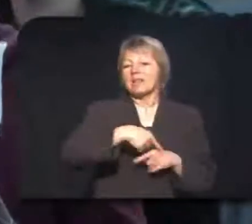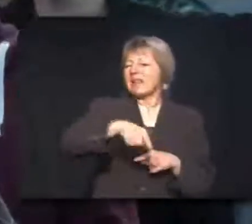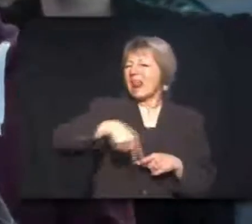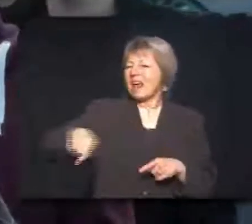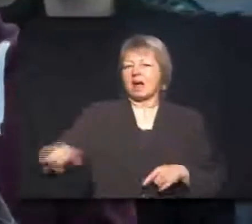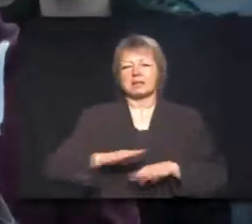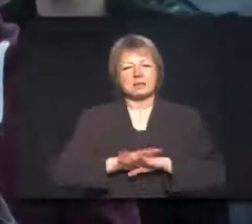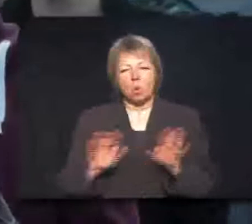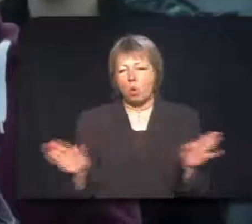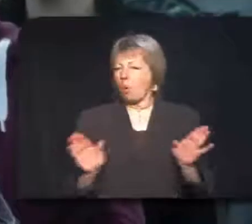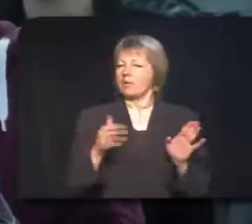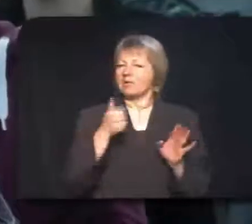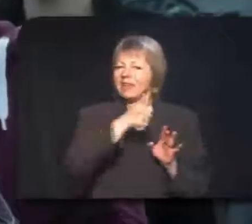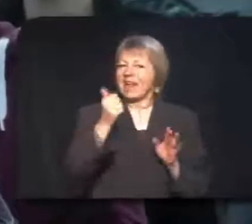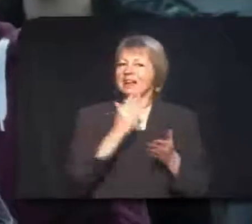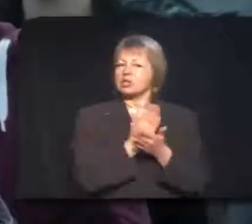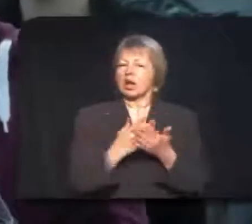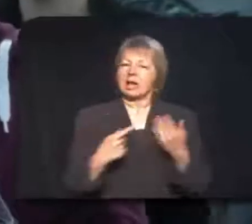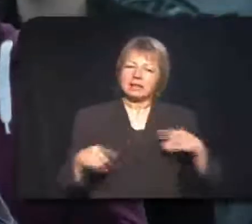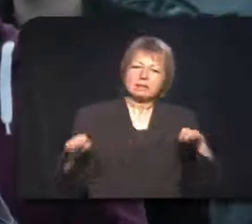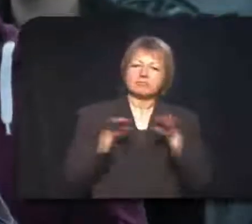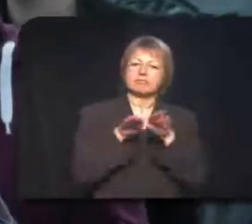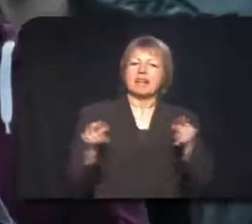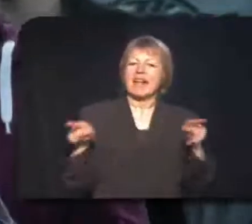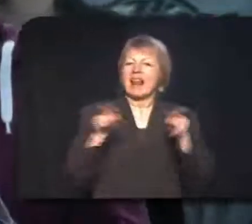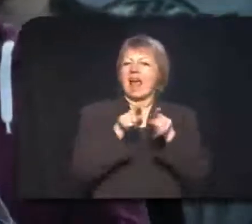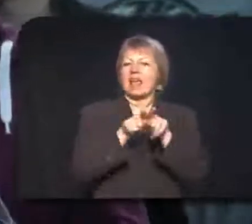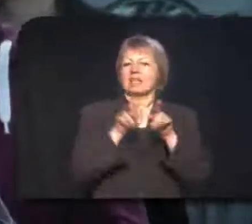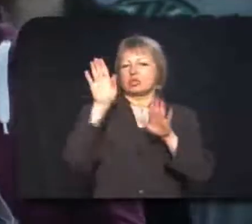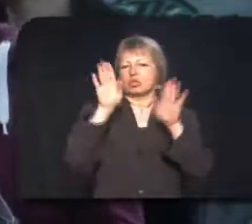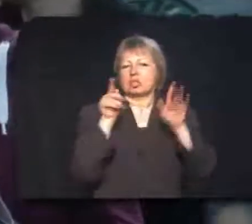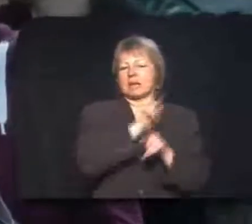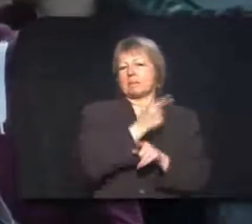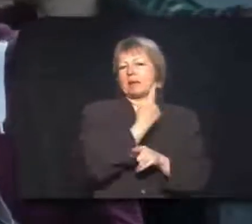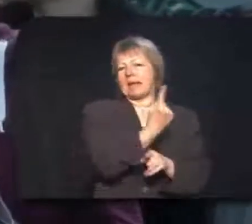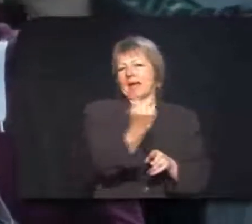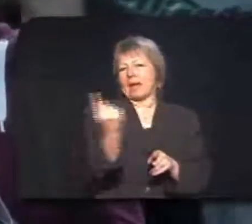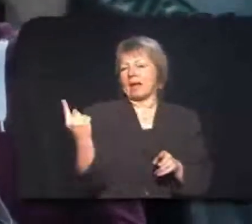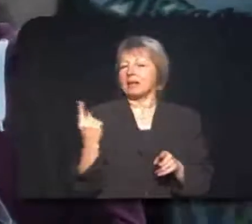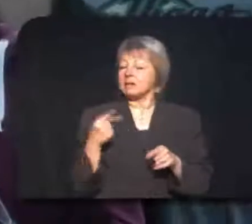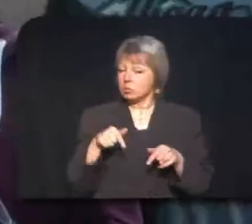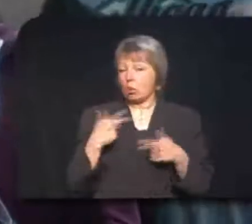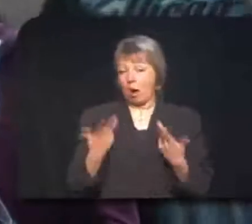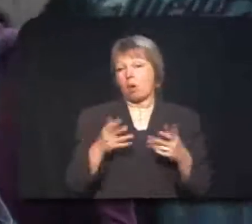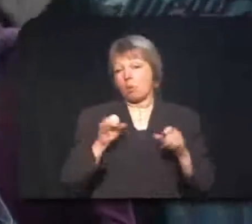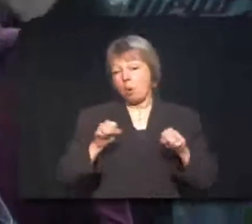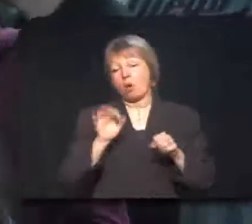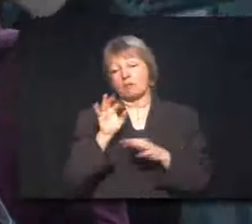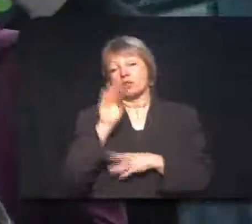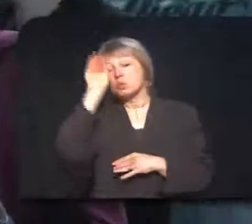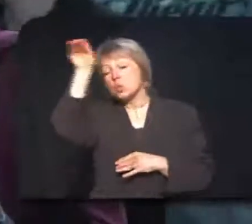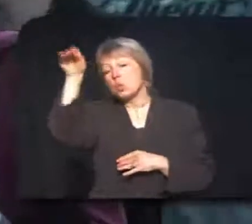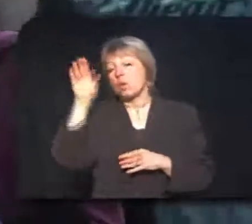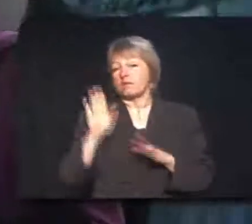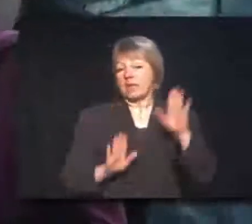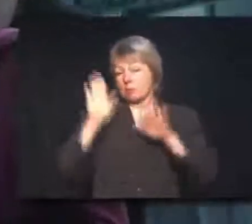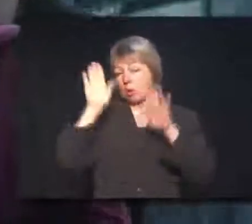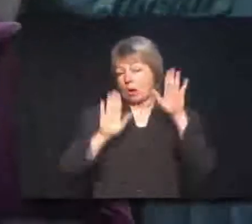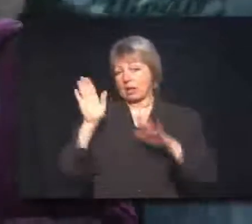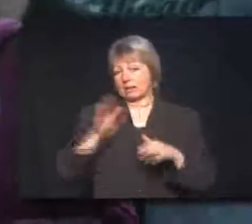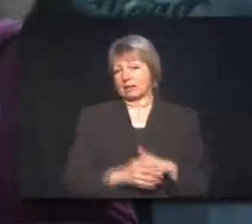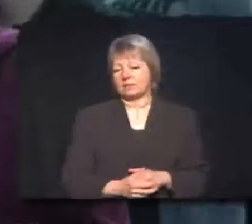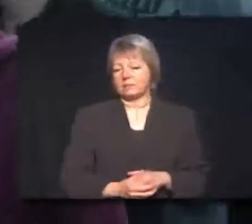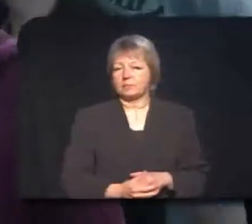entscheidet mit gleicher stimme ich glaube das könnte ein Modell auch für die Zukunft unserer Demokratie sein und möchte okay